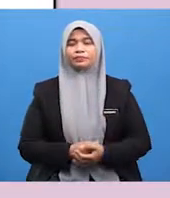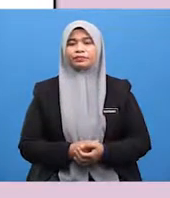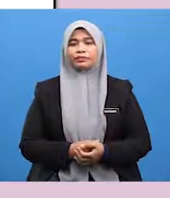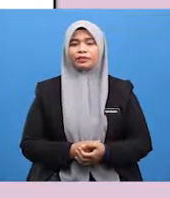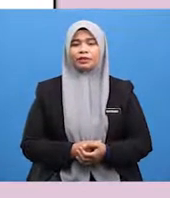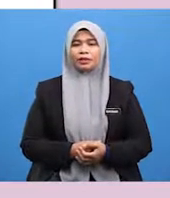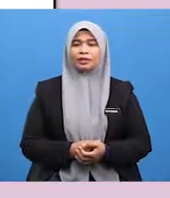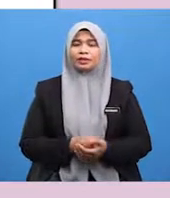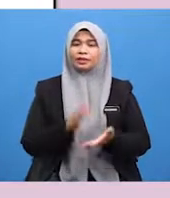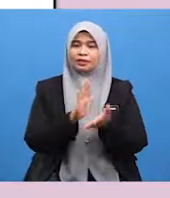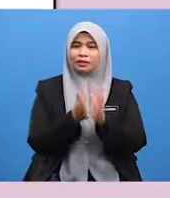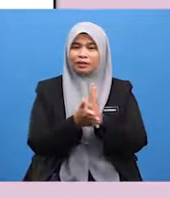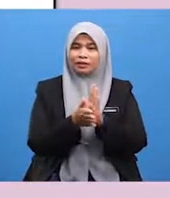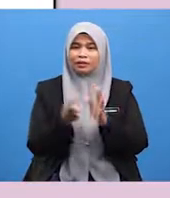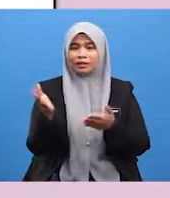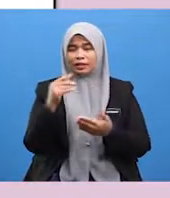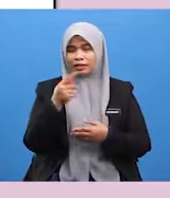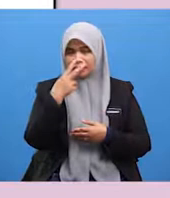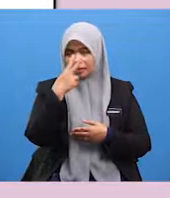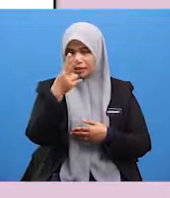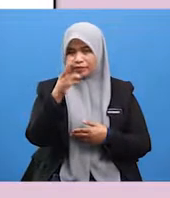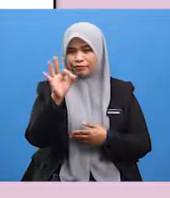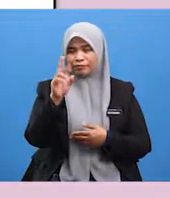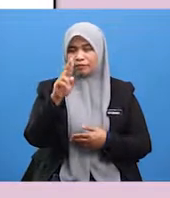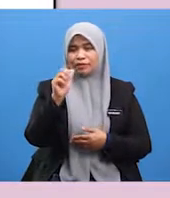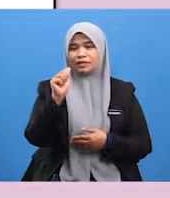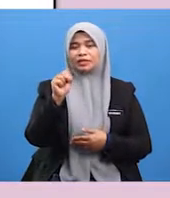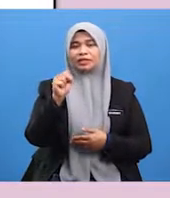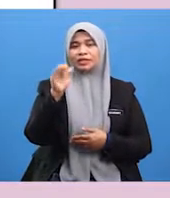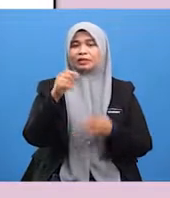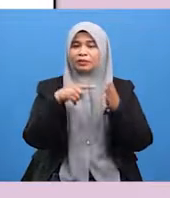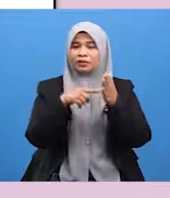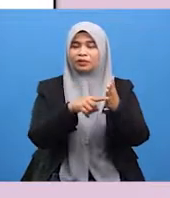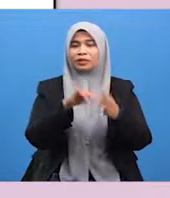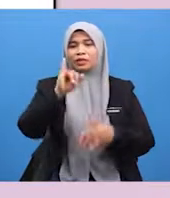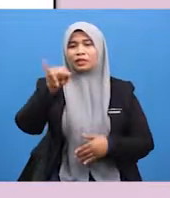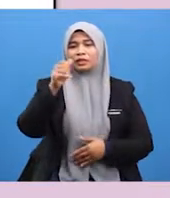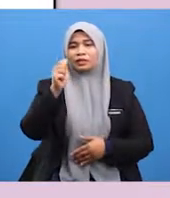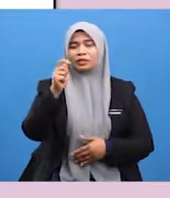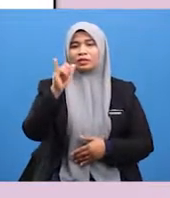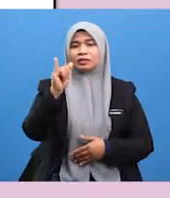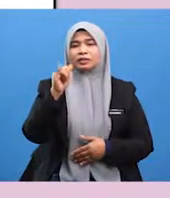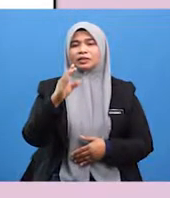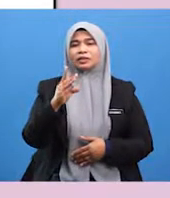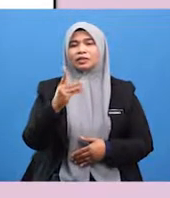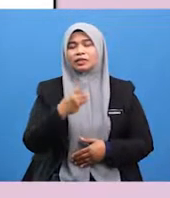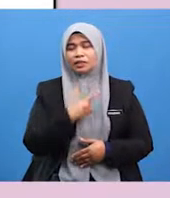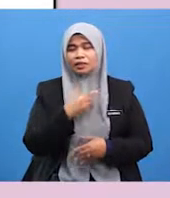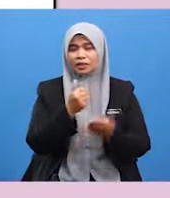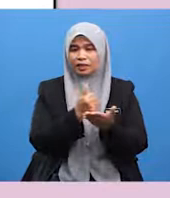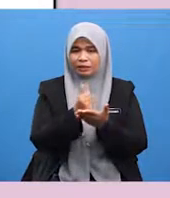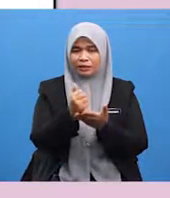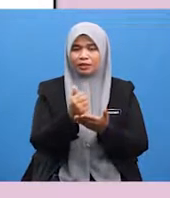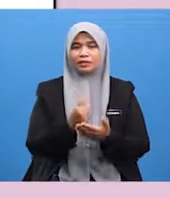Jadi, mari kita lihat frasa-frasa yang menunjukkan jati diri amanah yang tergambar dalam